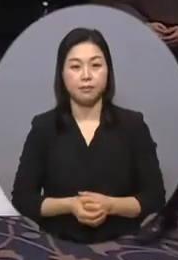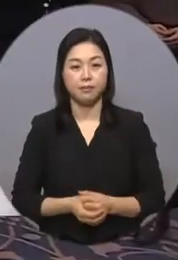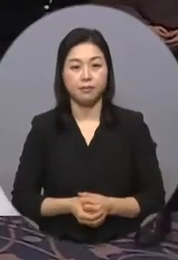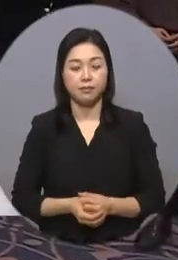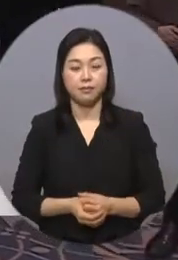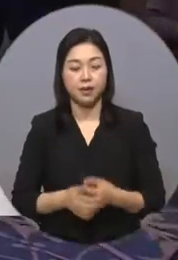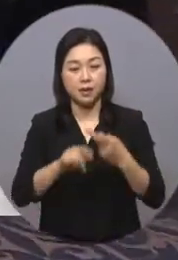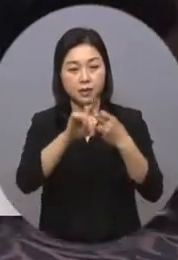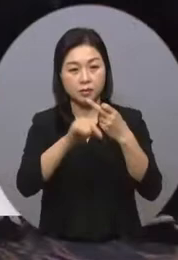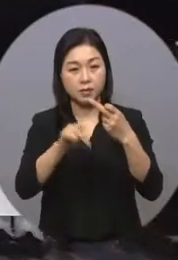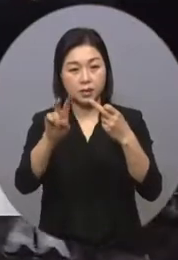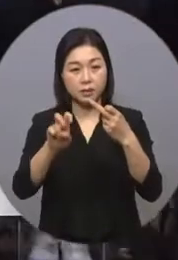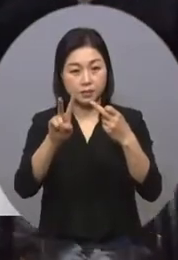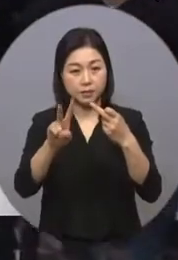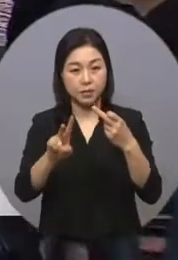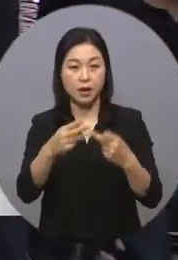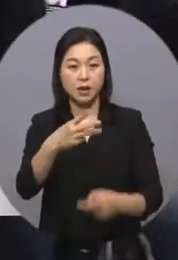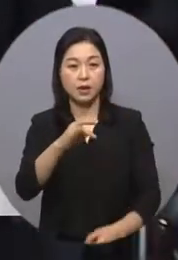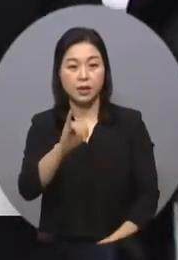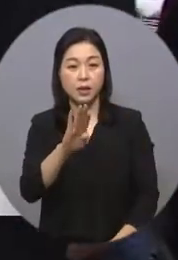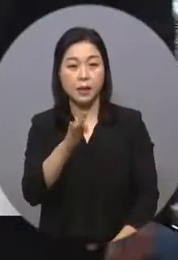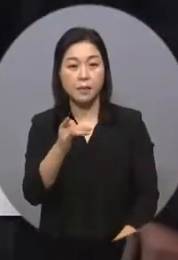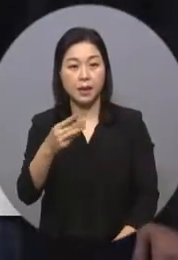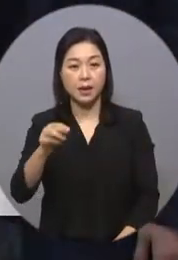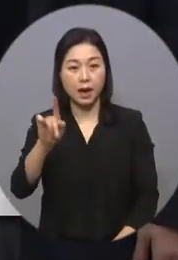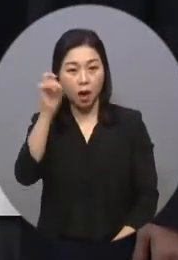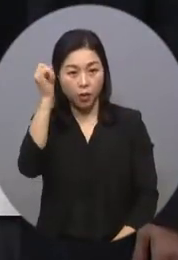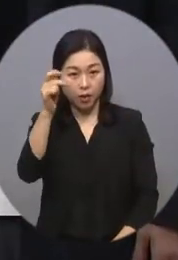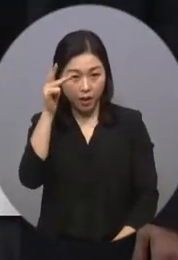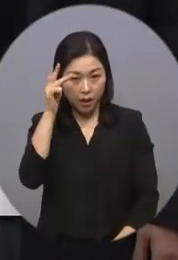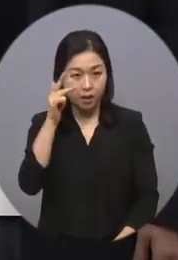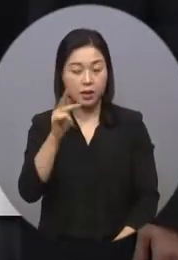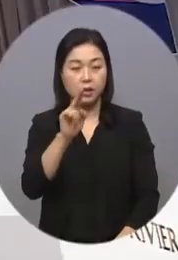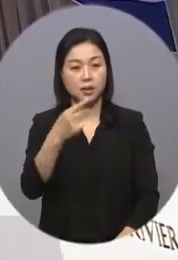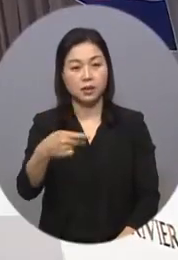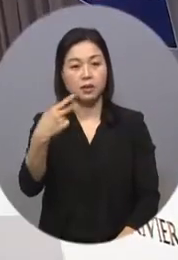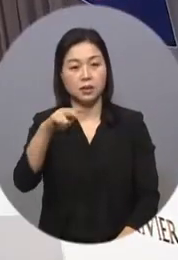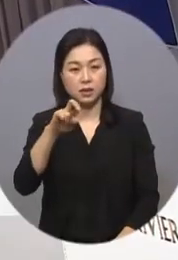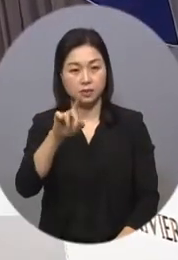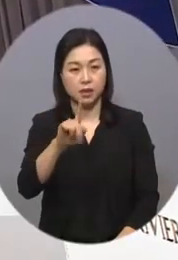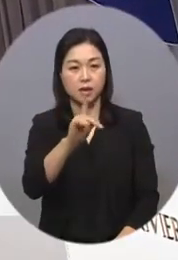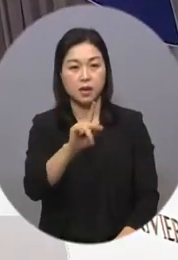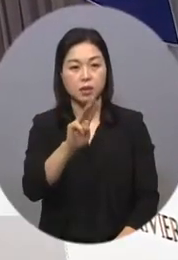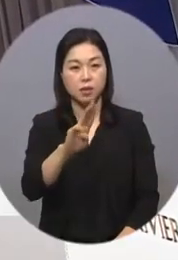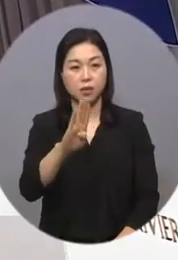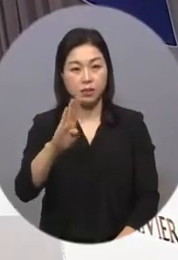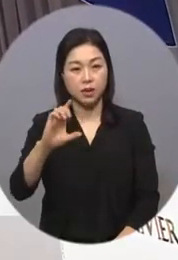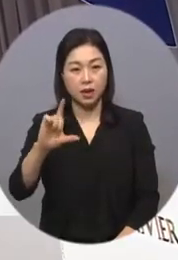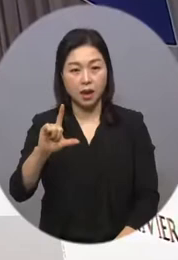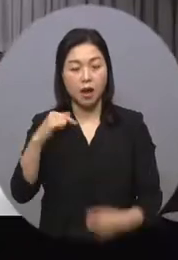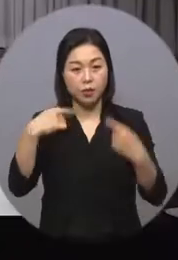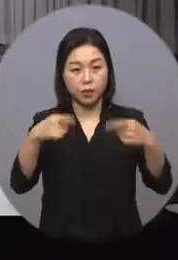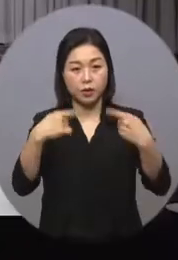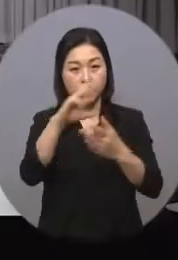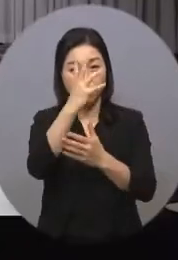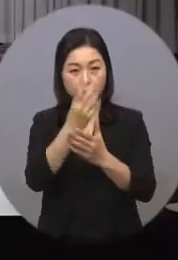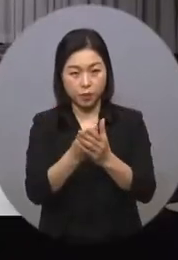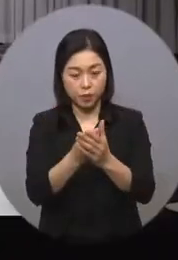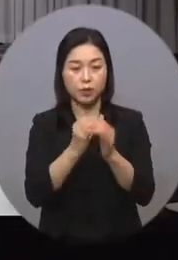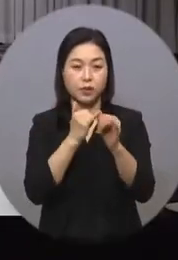지난 12월 22일 서울 리베라 호텔에서 2021 KWBL 휠체어 농구리그 시상식이